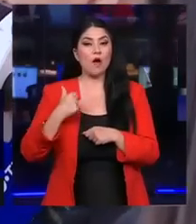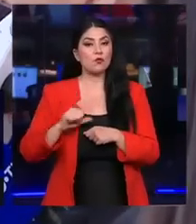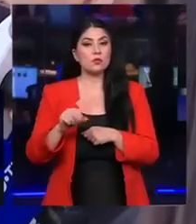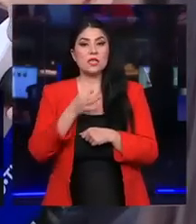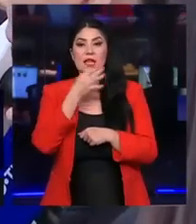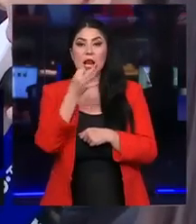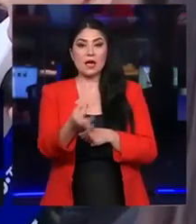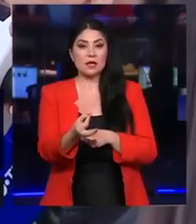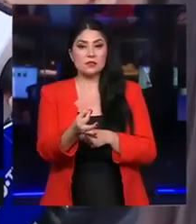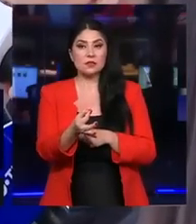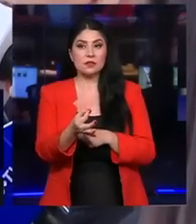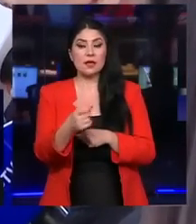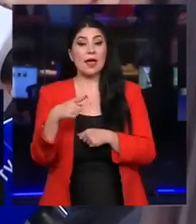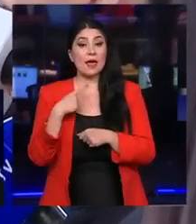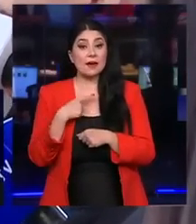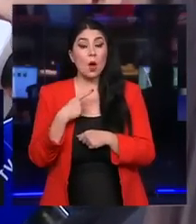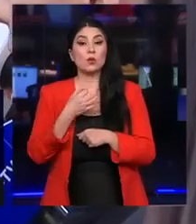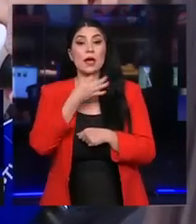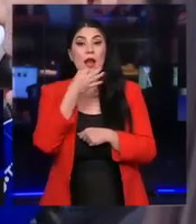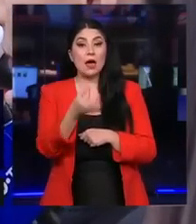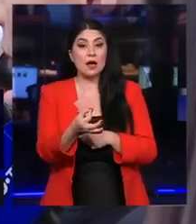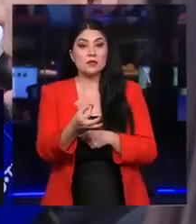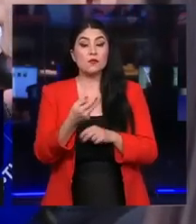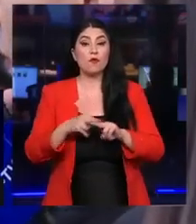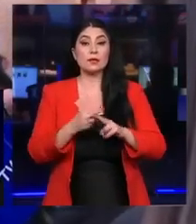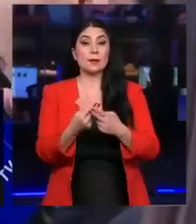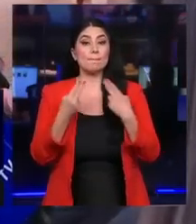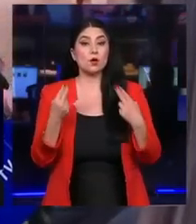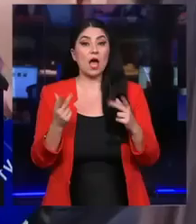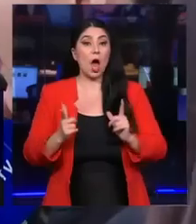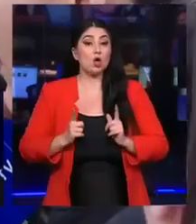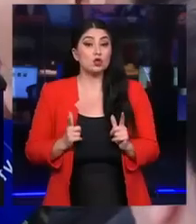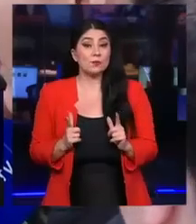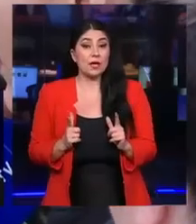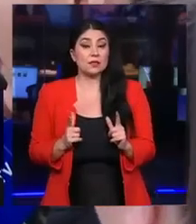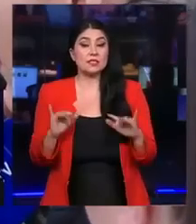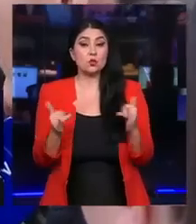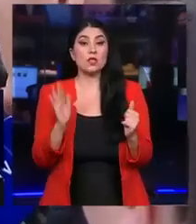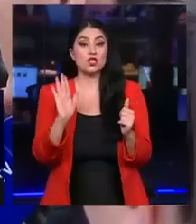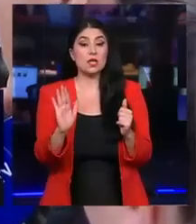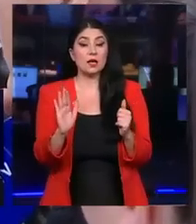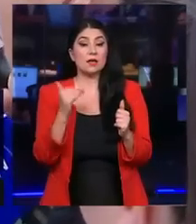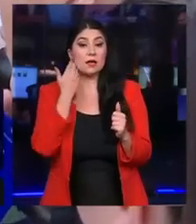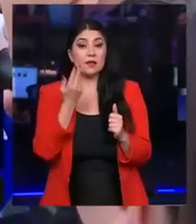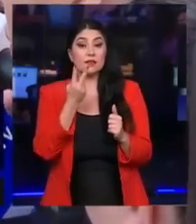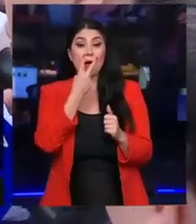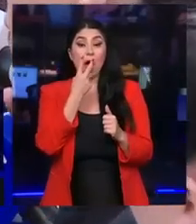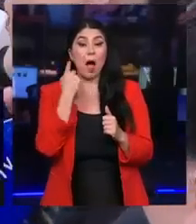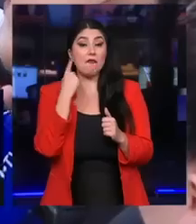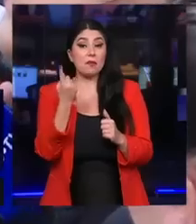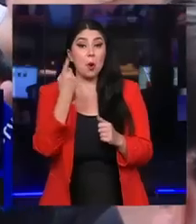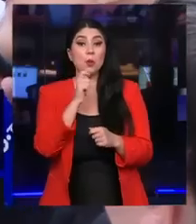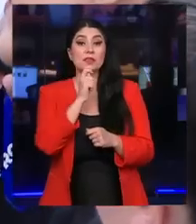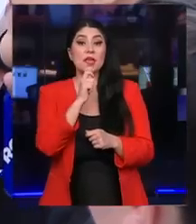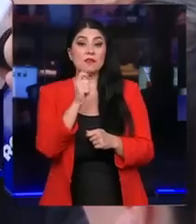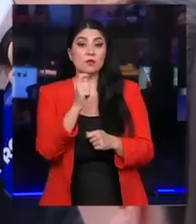să facă declarații. Erau, desigur, declarații extrem de importante, așteptate în acest context în care, iată, aflăm dintr-un interviu